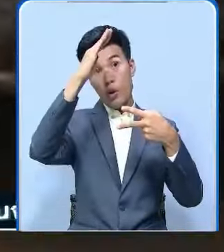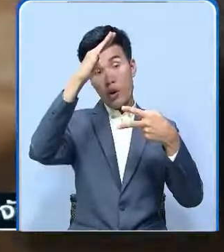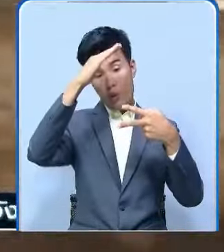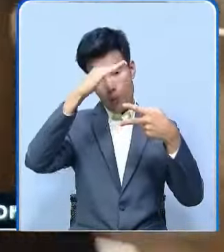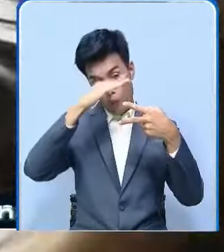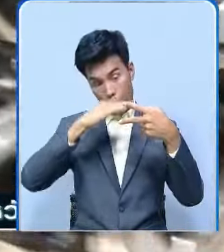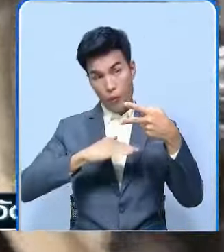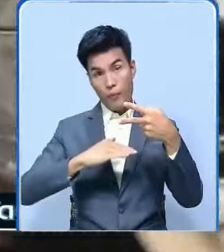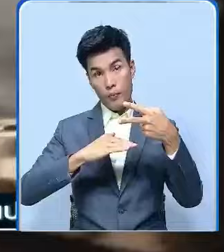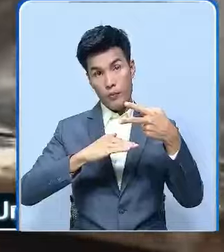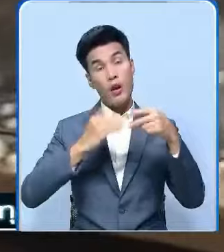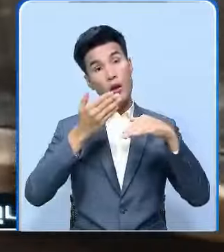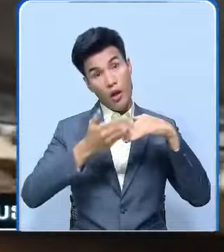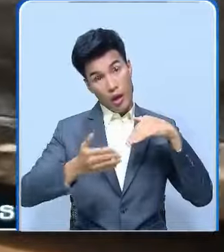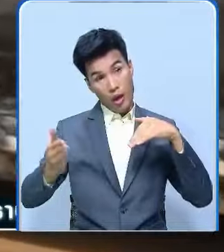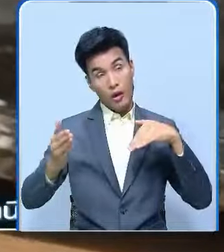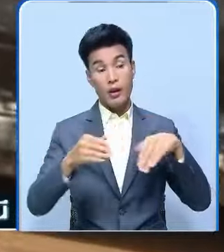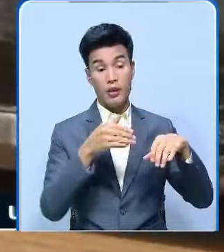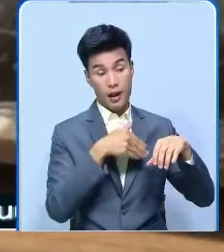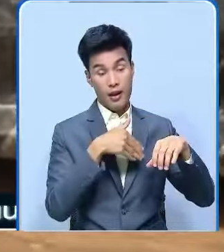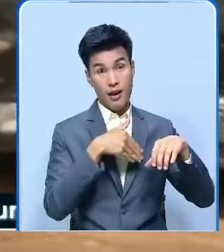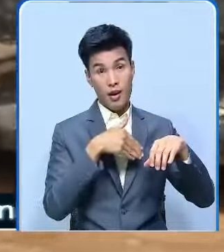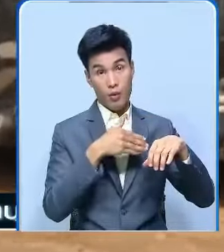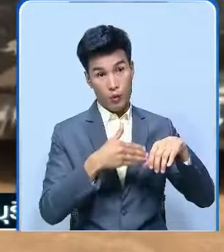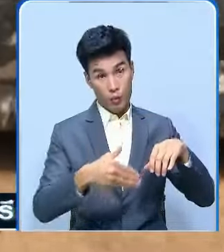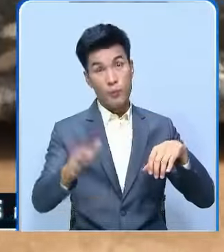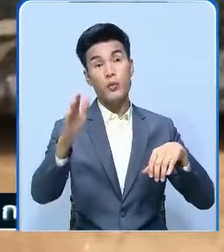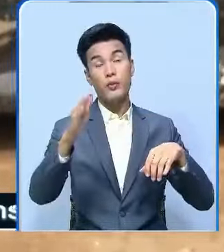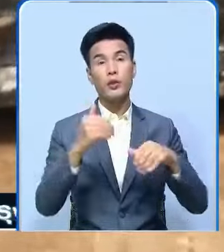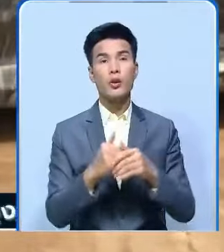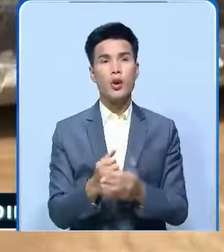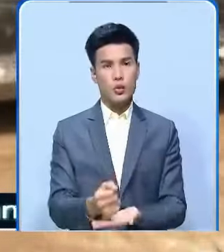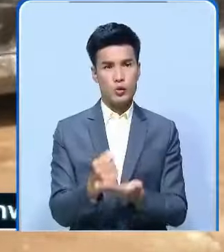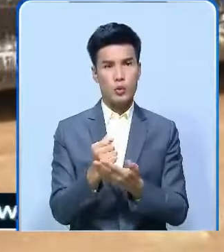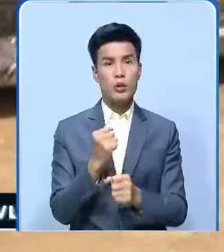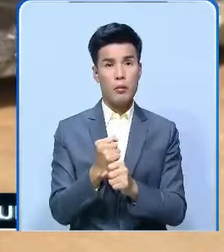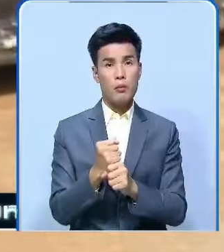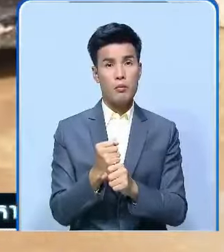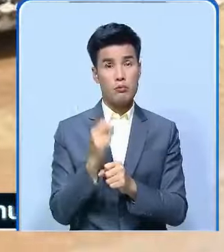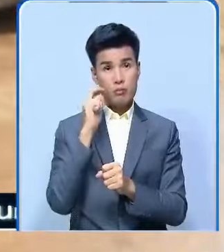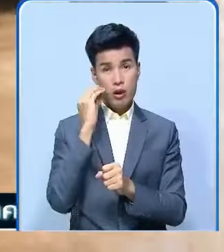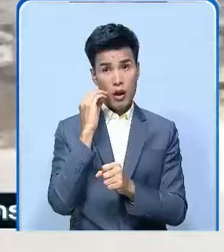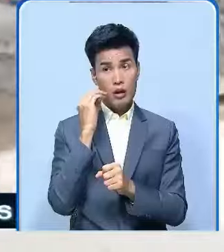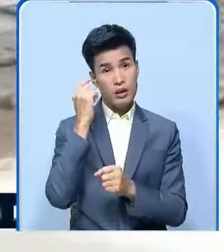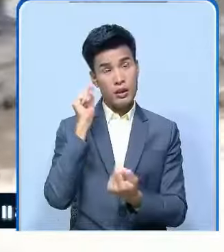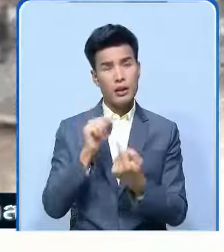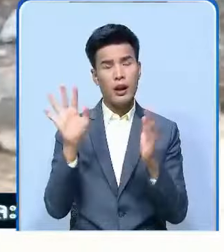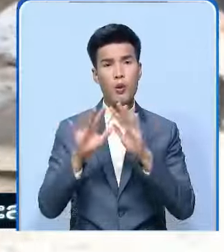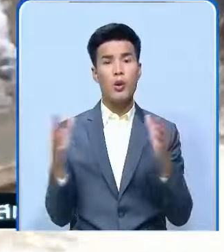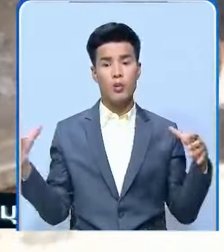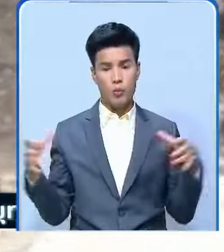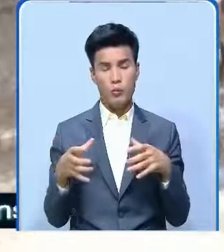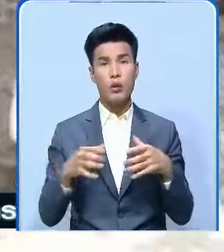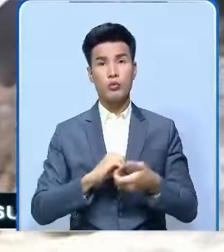งต่ำแล้วก็ล้างจากด้านในฉีดไล่ออกมาด้านนอกช่วยล้างบ้านเนี่ยคิดถึงเหมือนลงแขกเกี่ยวข้าว